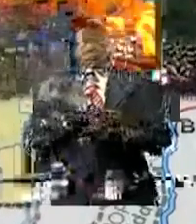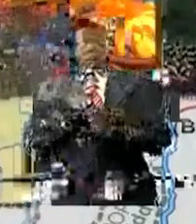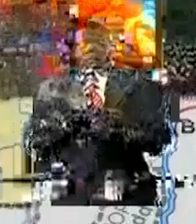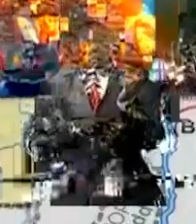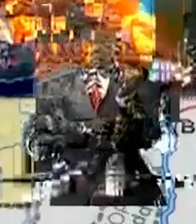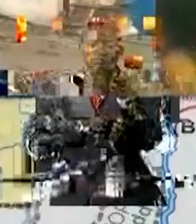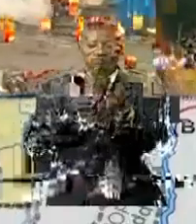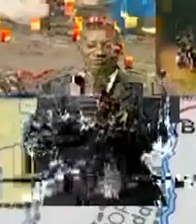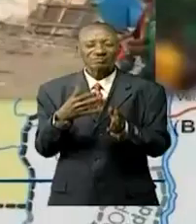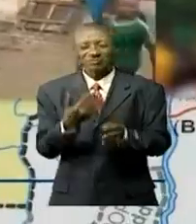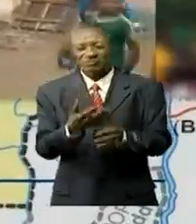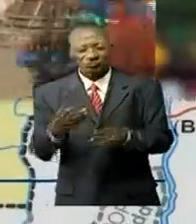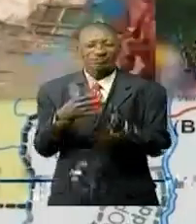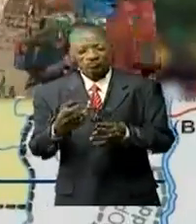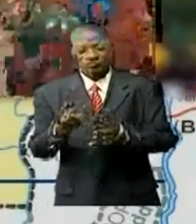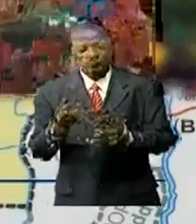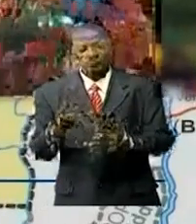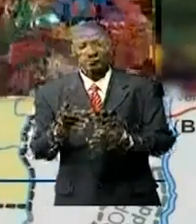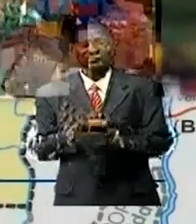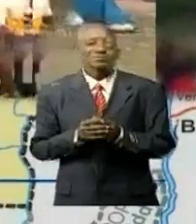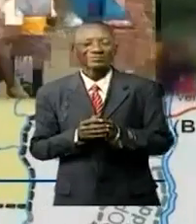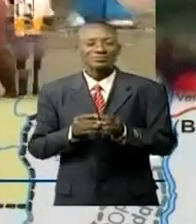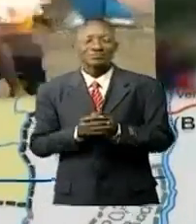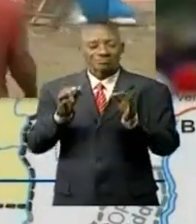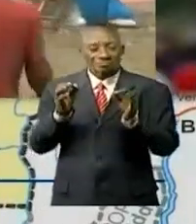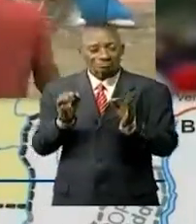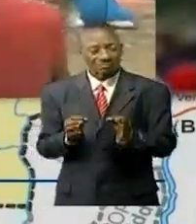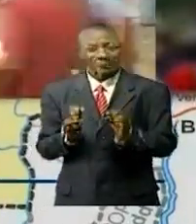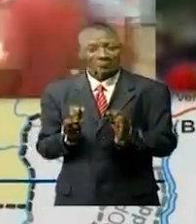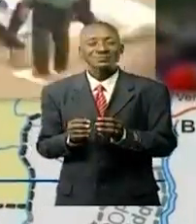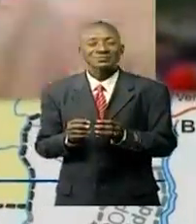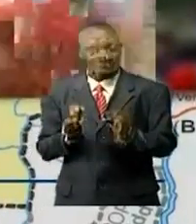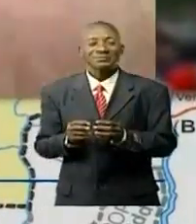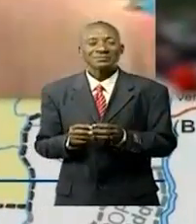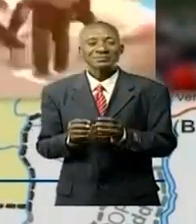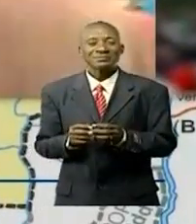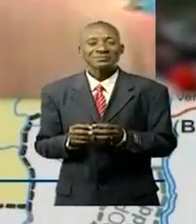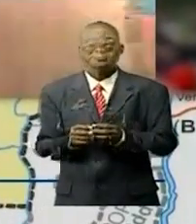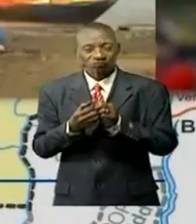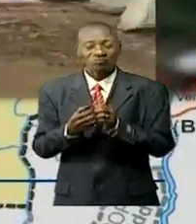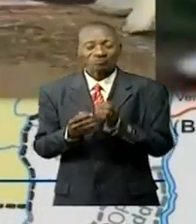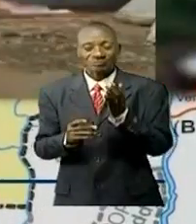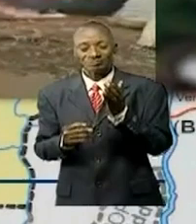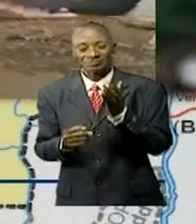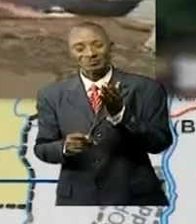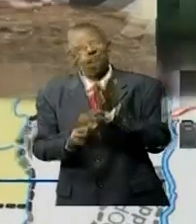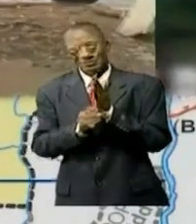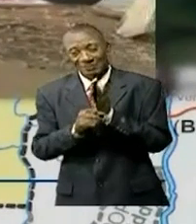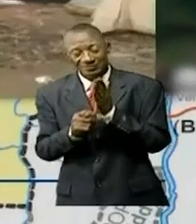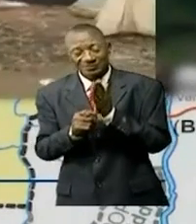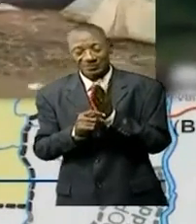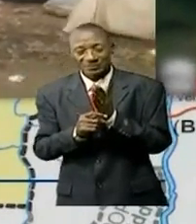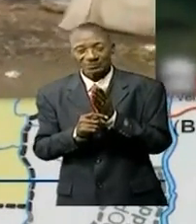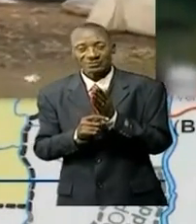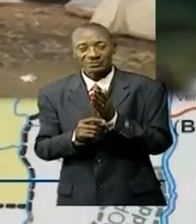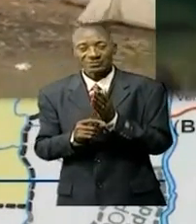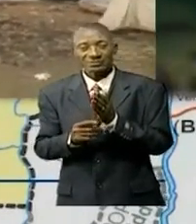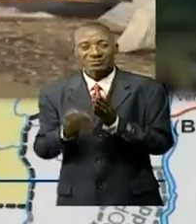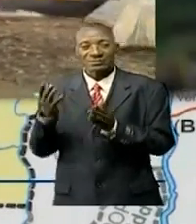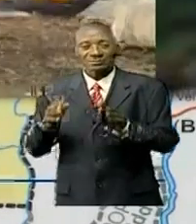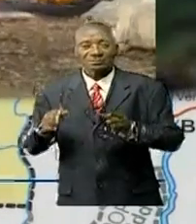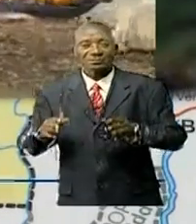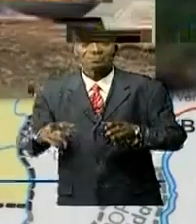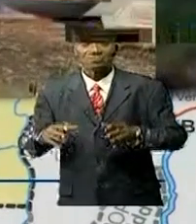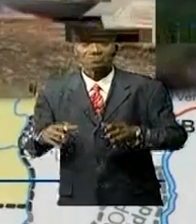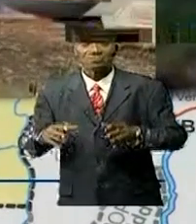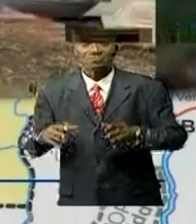J'aimerais écouter et tout le cadre. Je sais que c'est une réaction différente de celle du majouté. Du coup, ça a embrasé ces